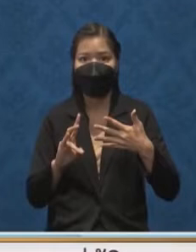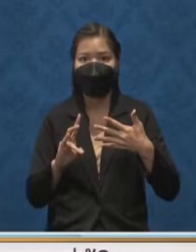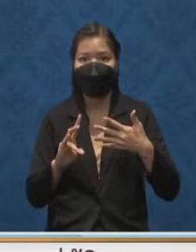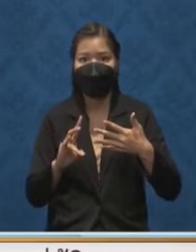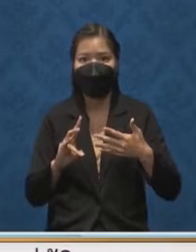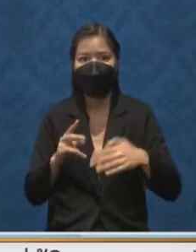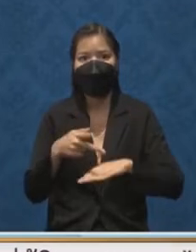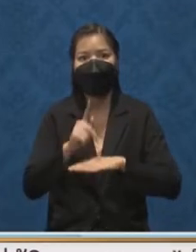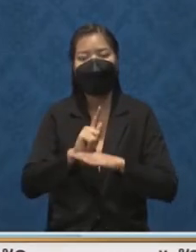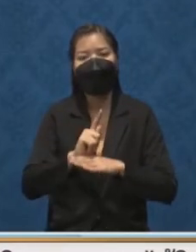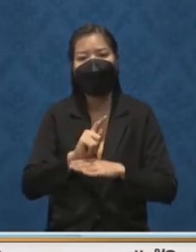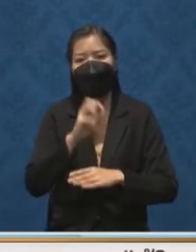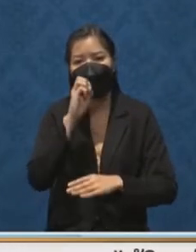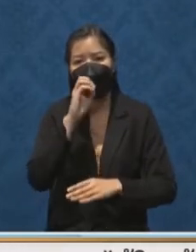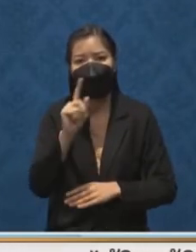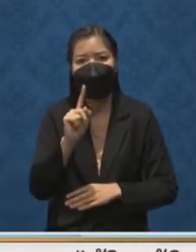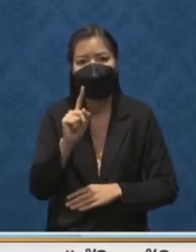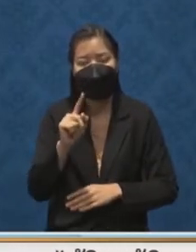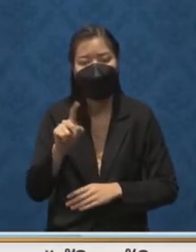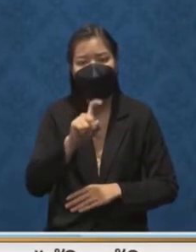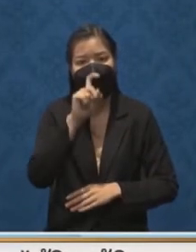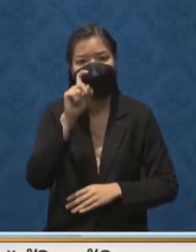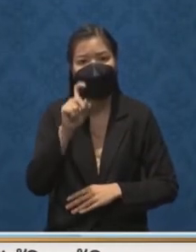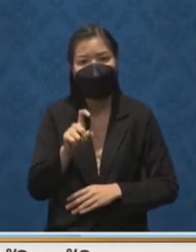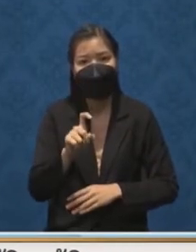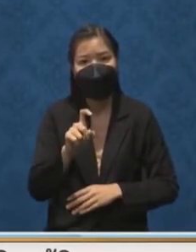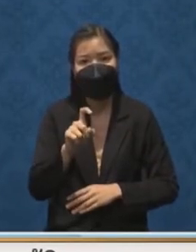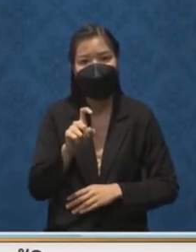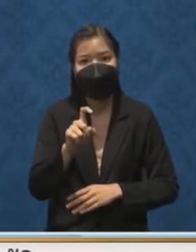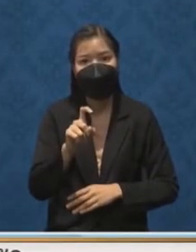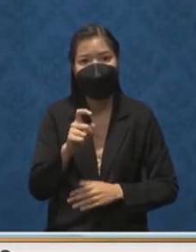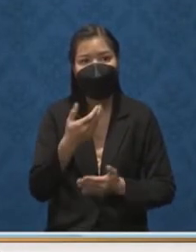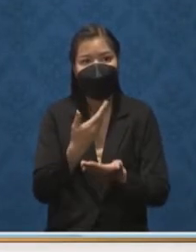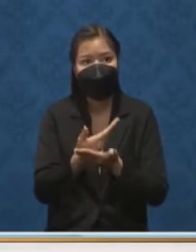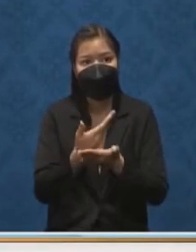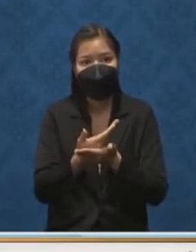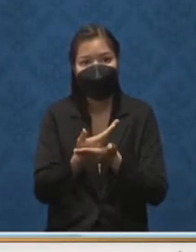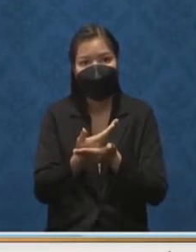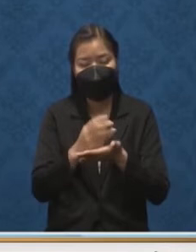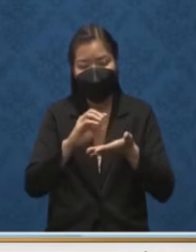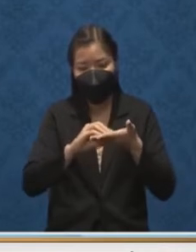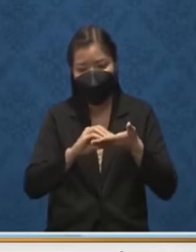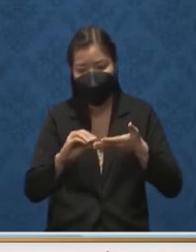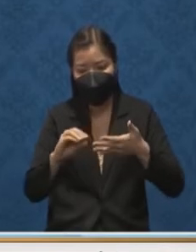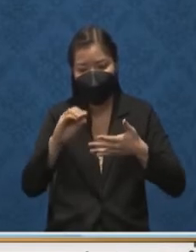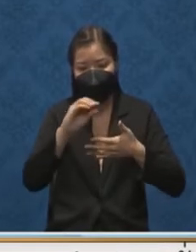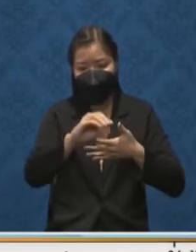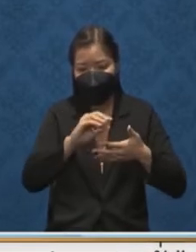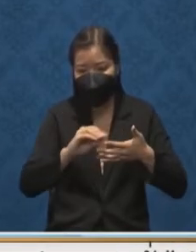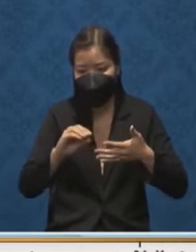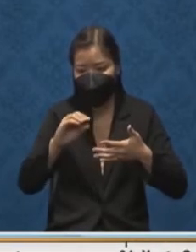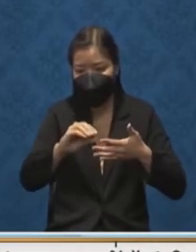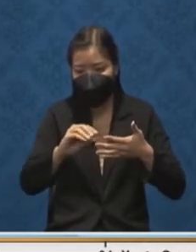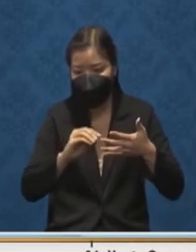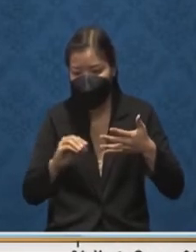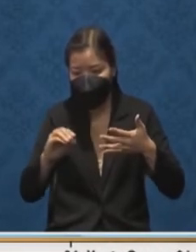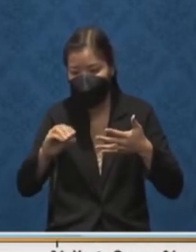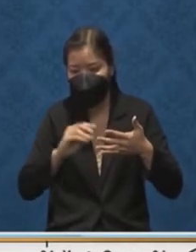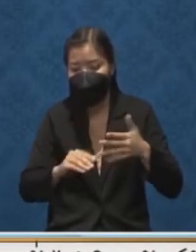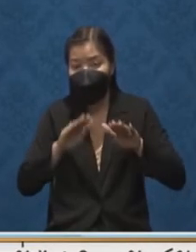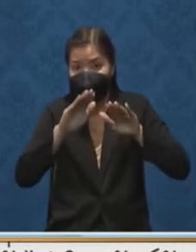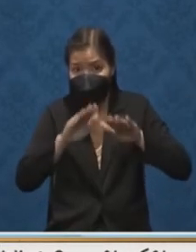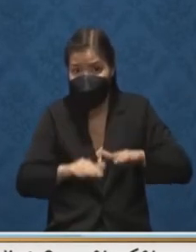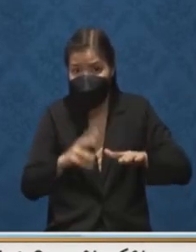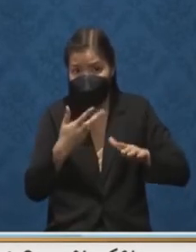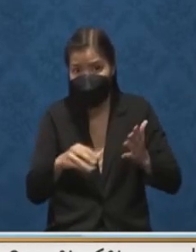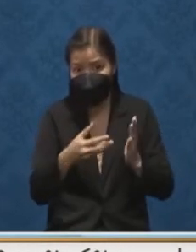ได้ตงคอสัเกตไ้ในวาระหนึแลวบอกวาเอาไปใส่ในส่วนหนวยงานที่เขียวหองได้ไหมปรบลดตรนี้ซ